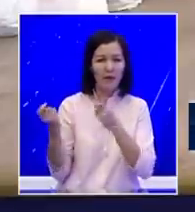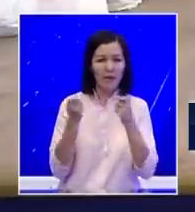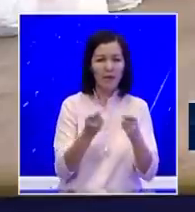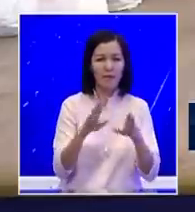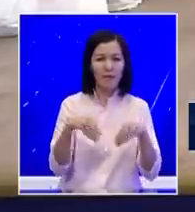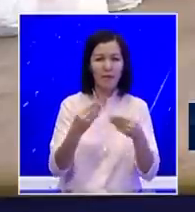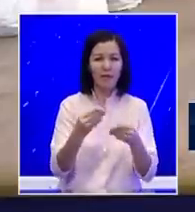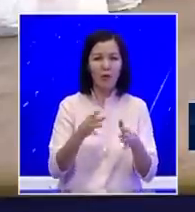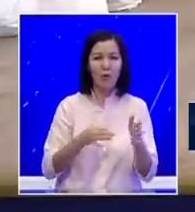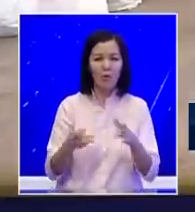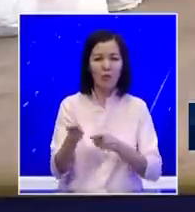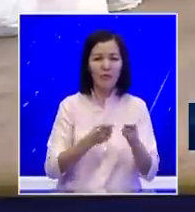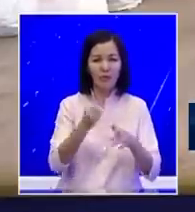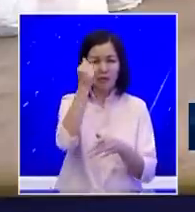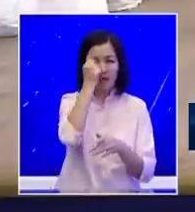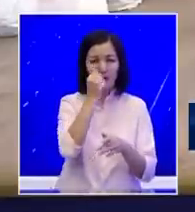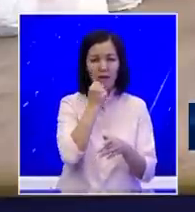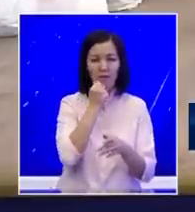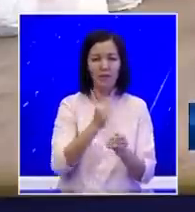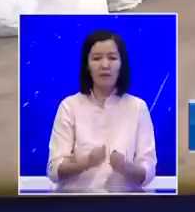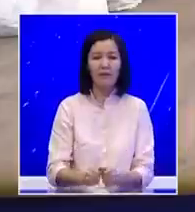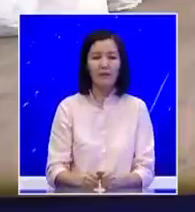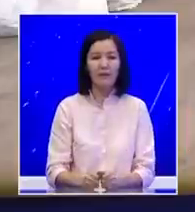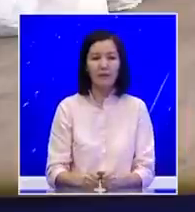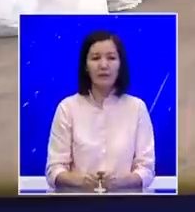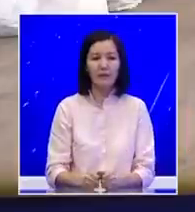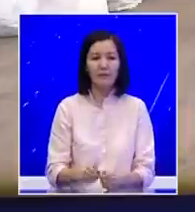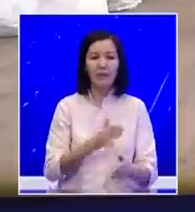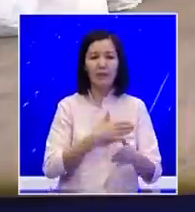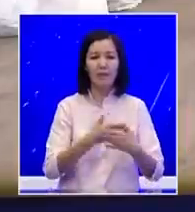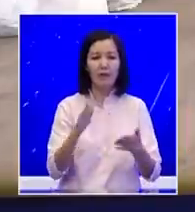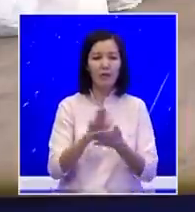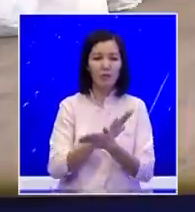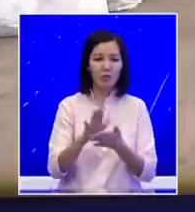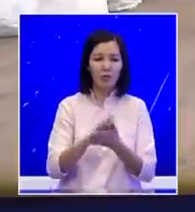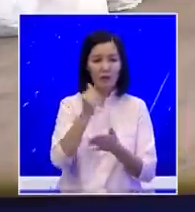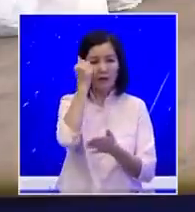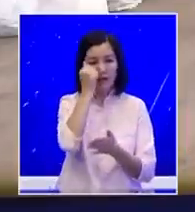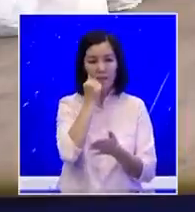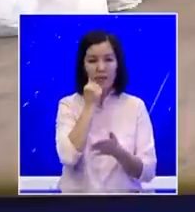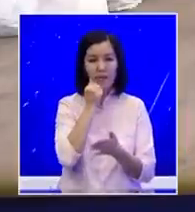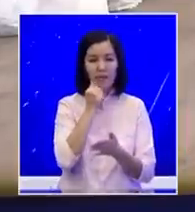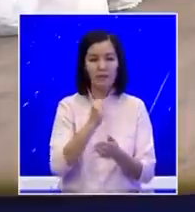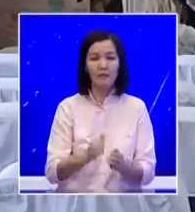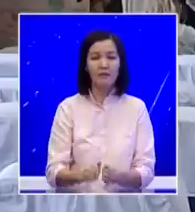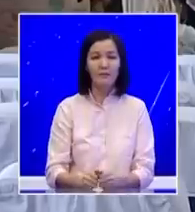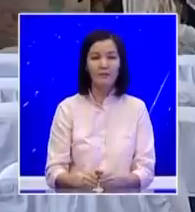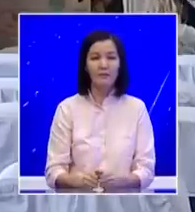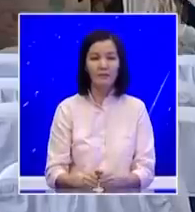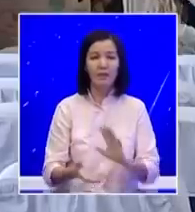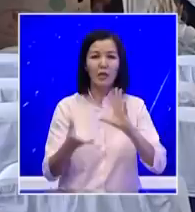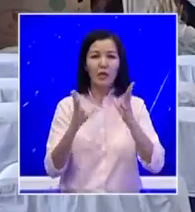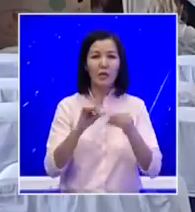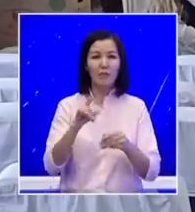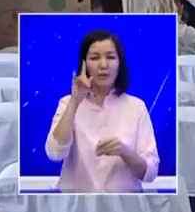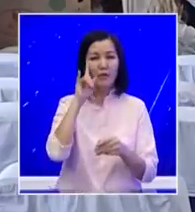әкімдігіне көп-көп алғысымызды білдіреміз. Волонтерларға алғысымызды білдіреміз. Рахмет көп-көп. Жалпы